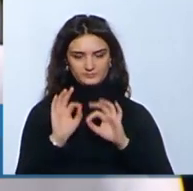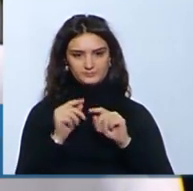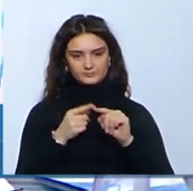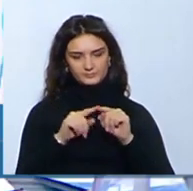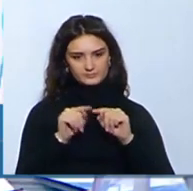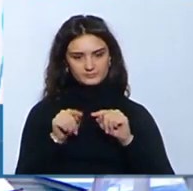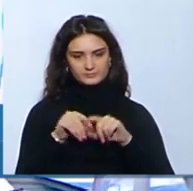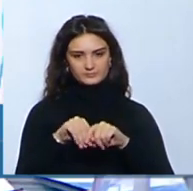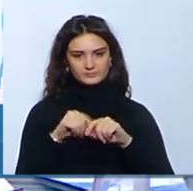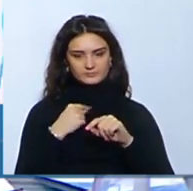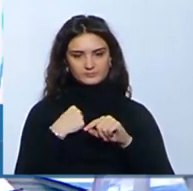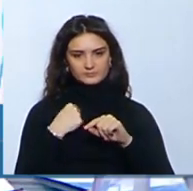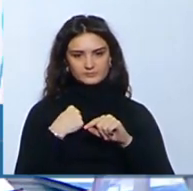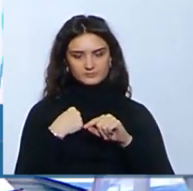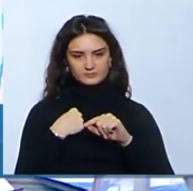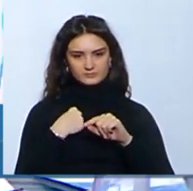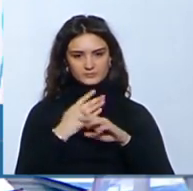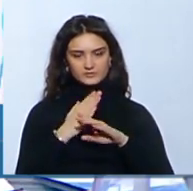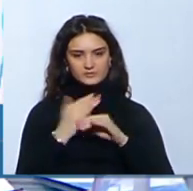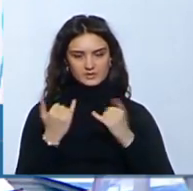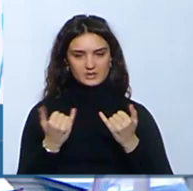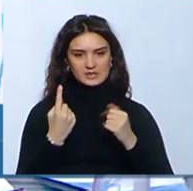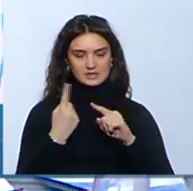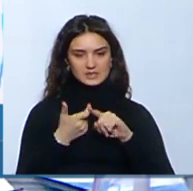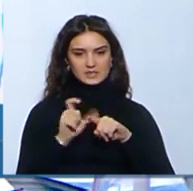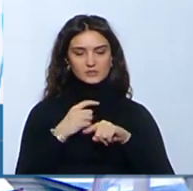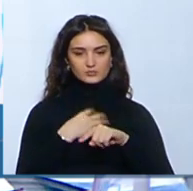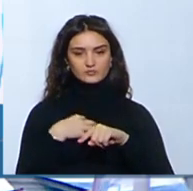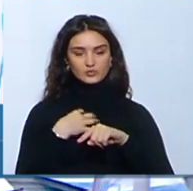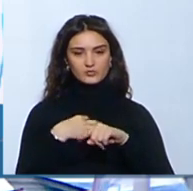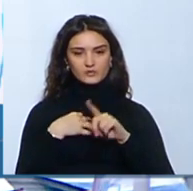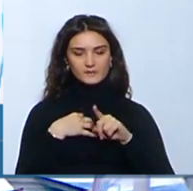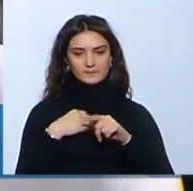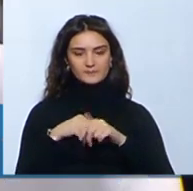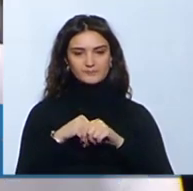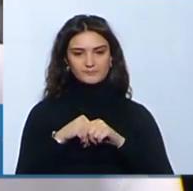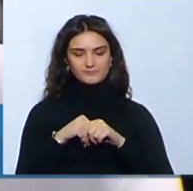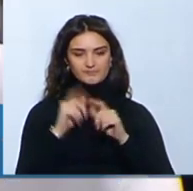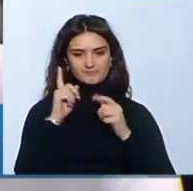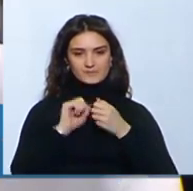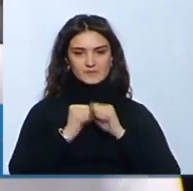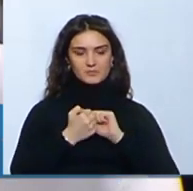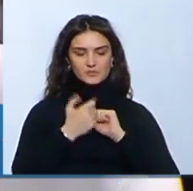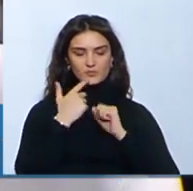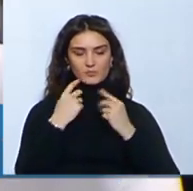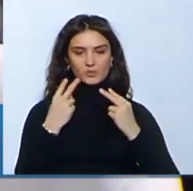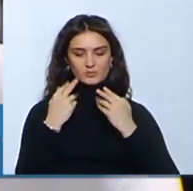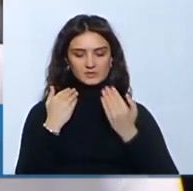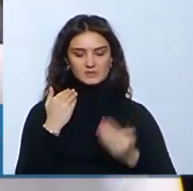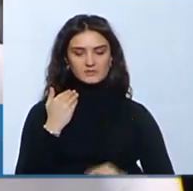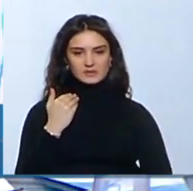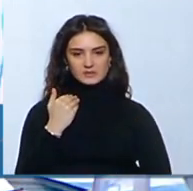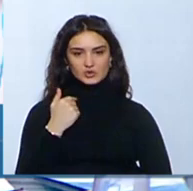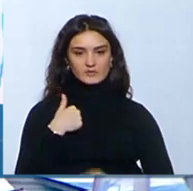მე კვალიფიციურად. ჩვენ გვაქვს ახლა ერთი ძალიან მნიშვნელოვანი სამახსოვრო რომ აყურებლისათვის, რომელსაც